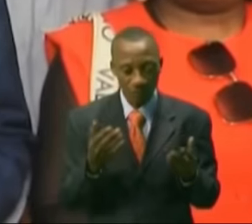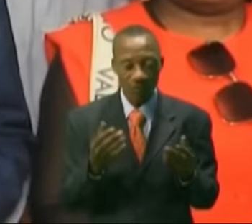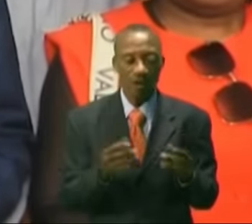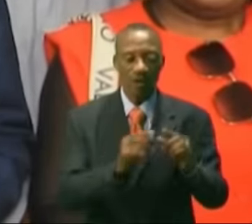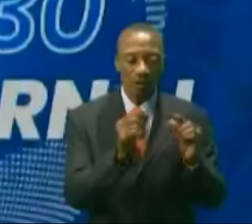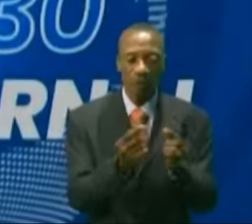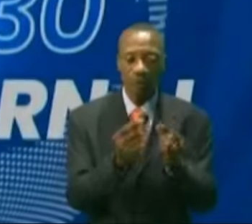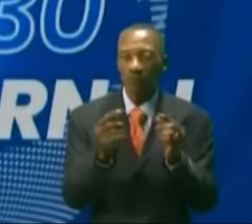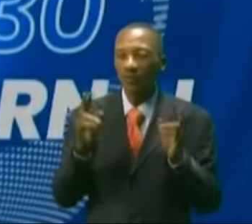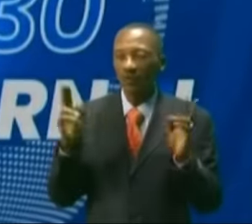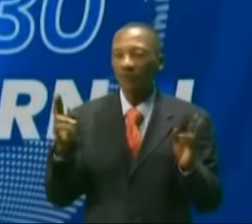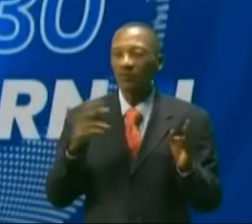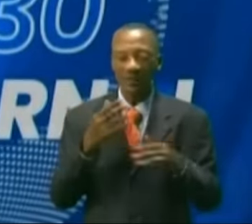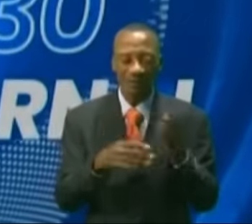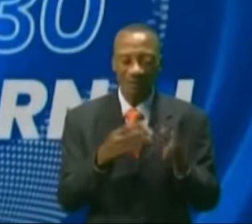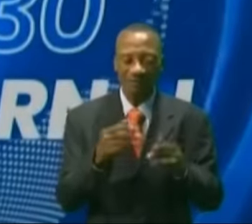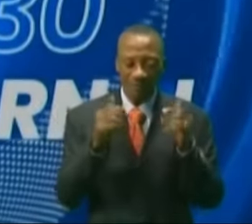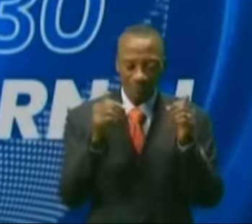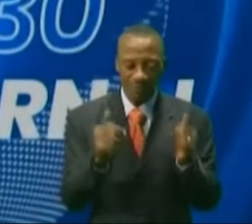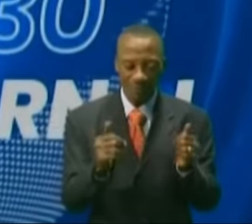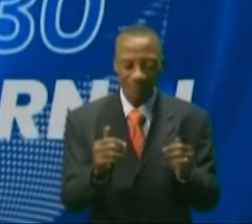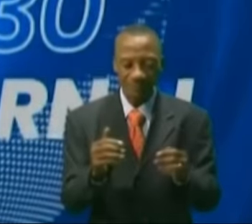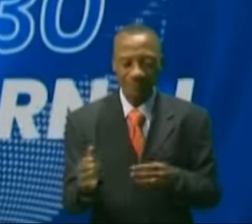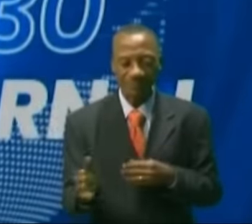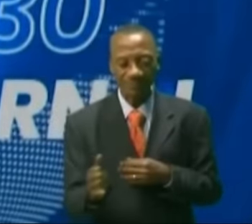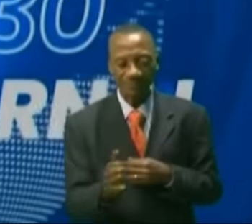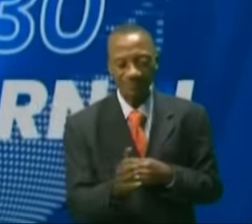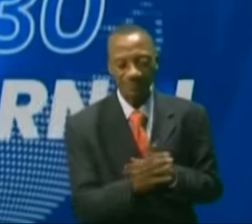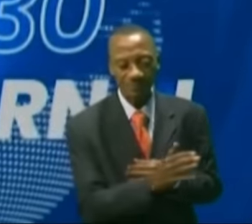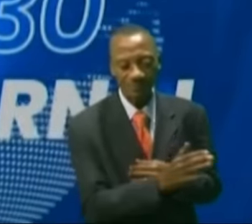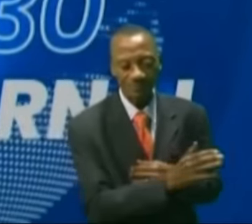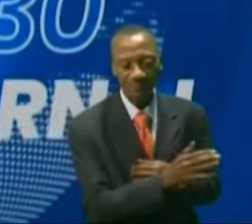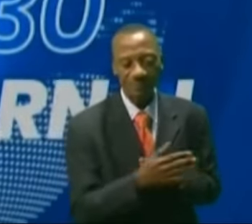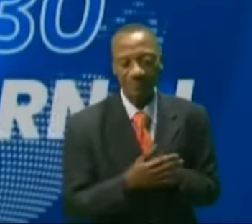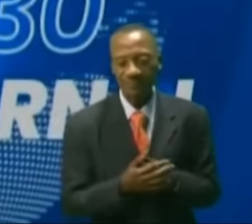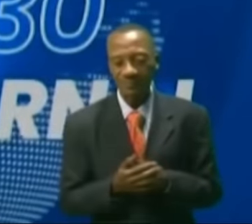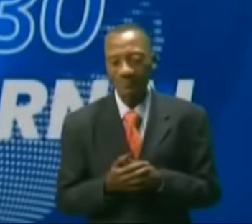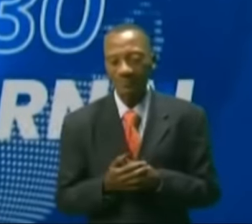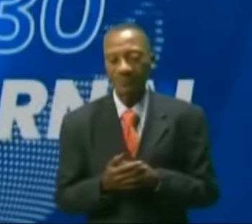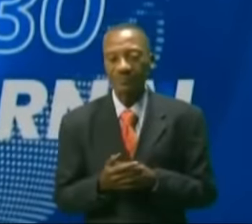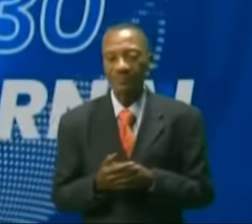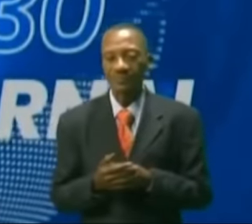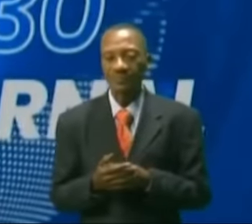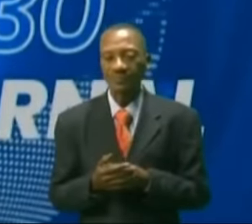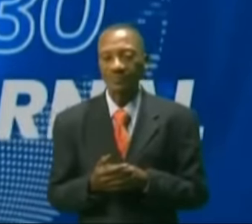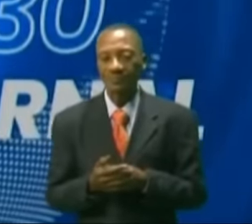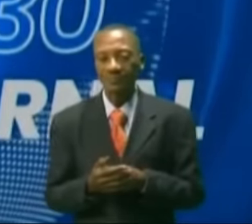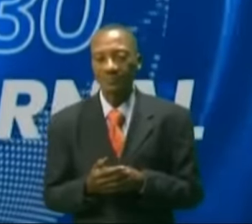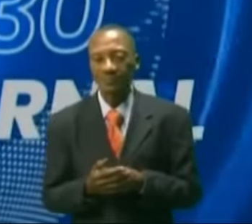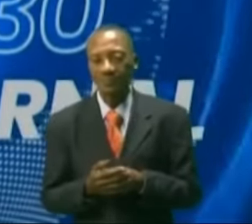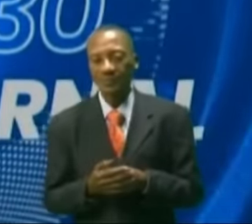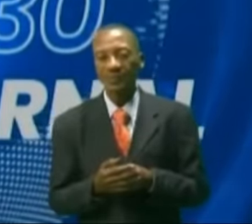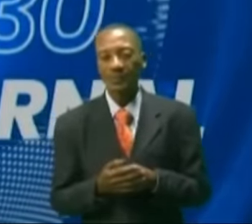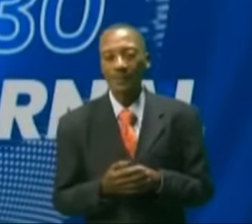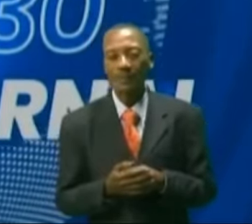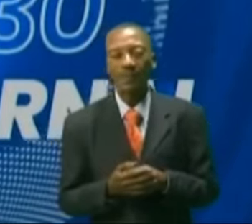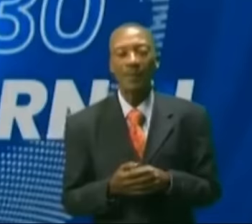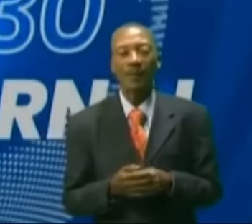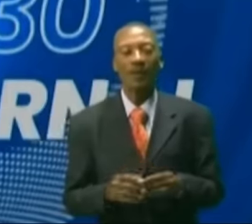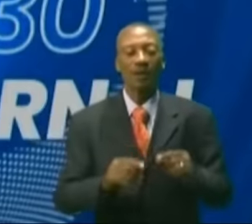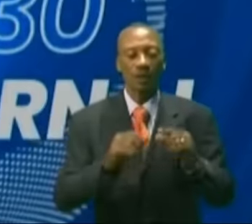financier. Le staff dirigeant de la SNEL et de la Régie des Eaux était face au ministre des